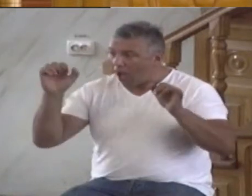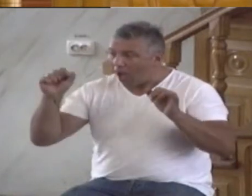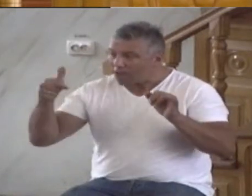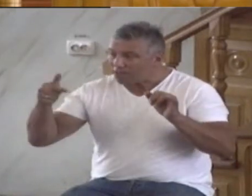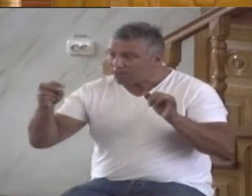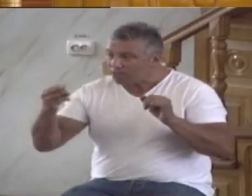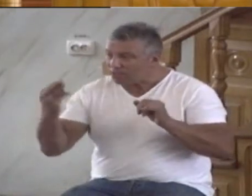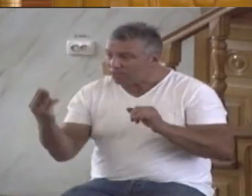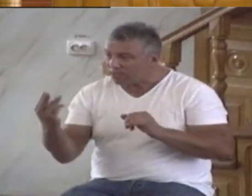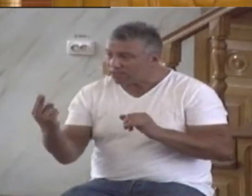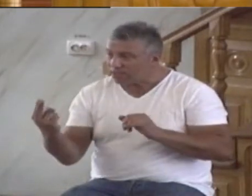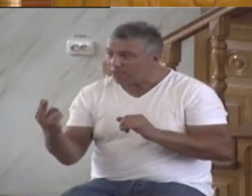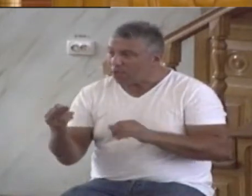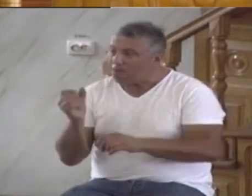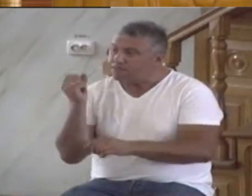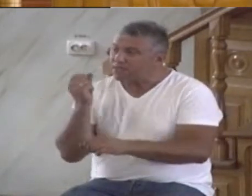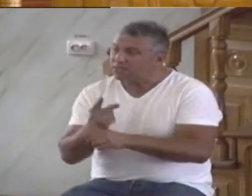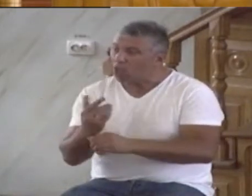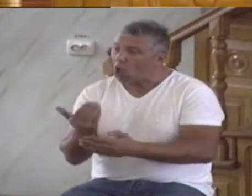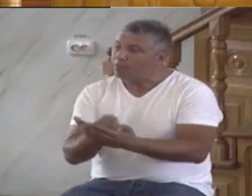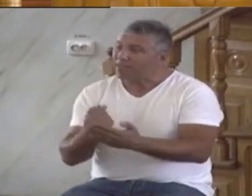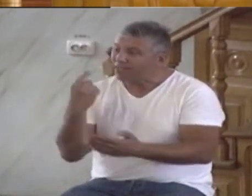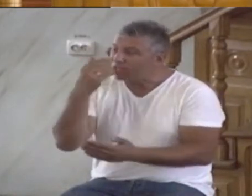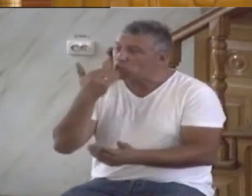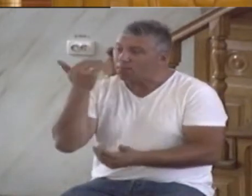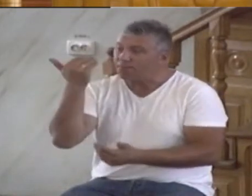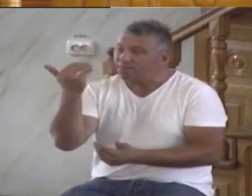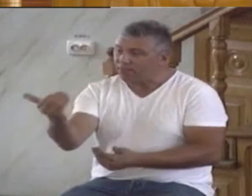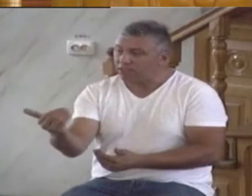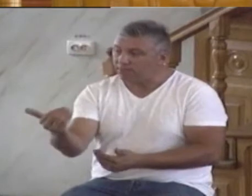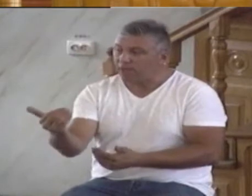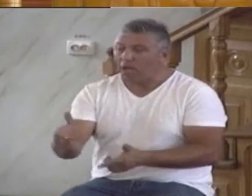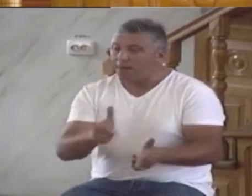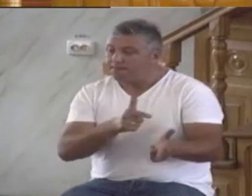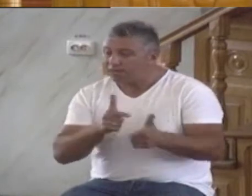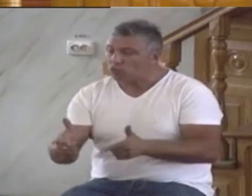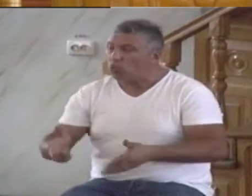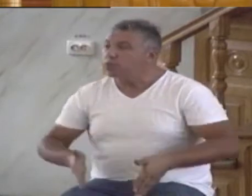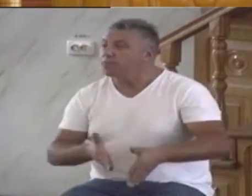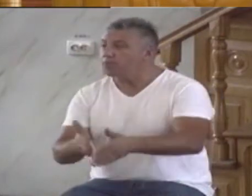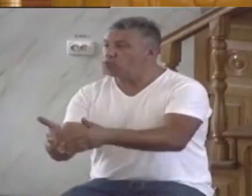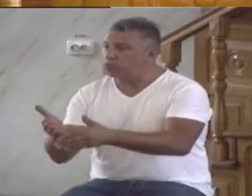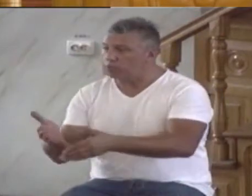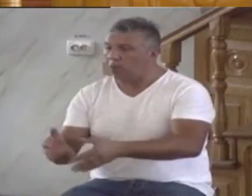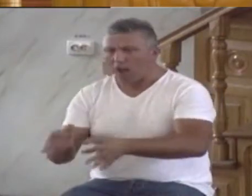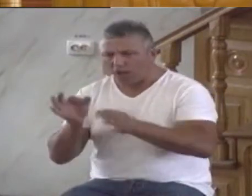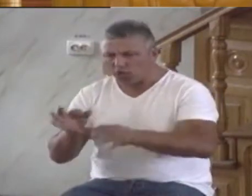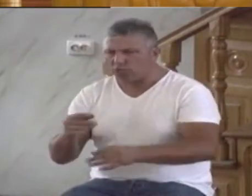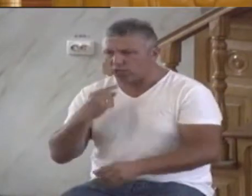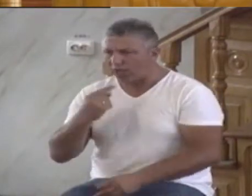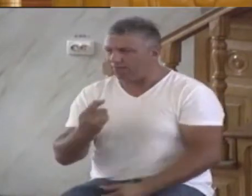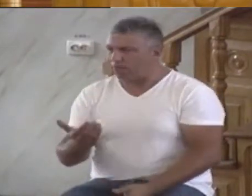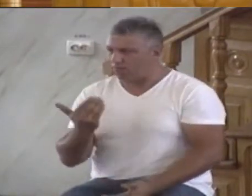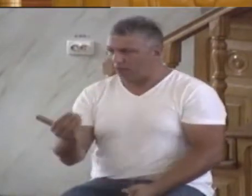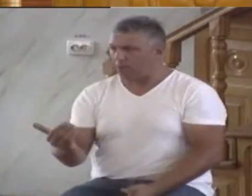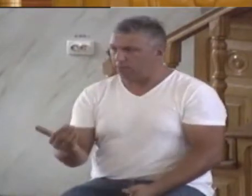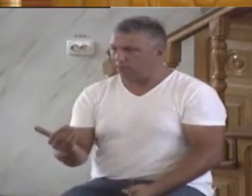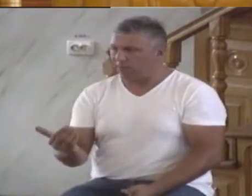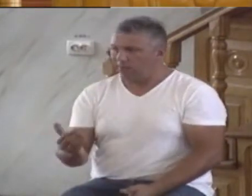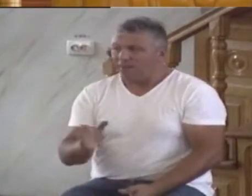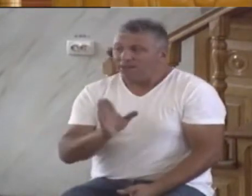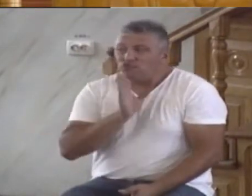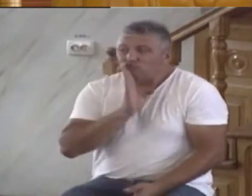твоим, который приготовит путь твой пред тобою“. Истинно говорю вам, из рожденных